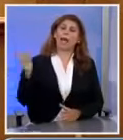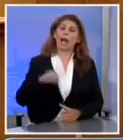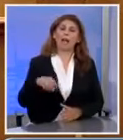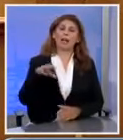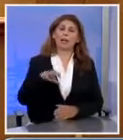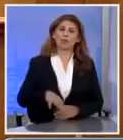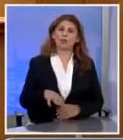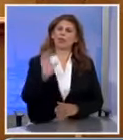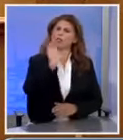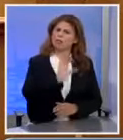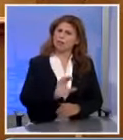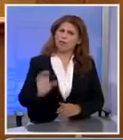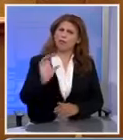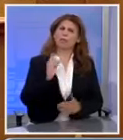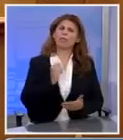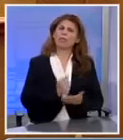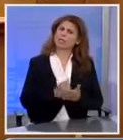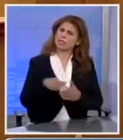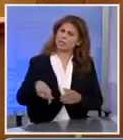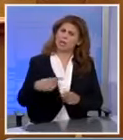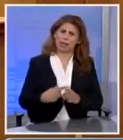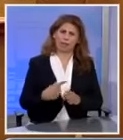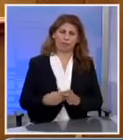και στην Ευρώπη και στην Ελλάδα.